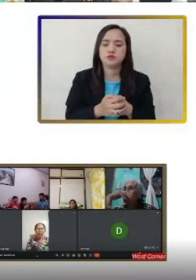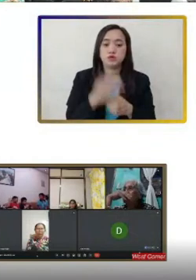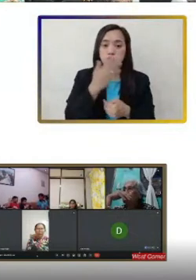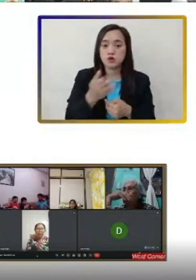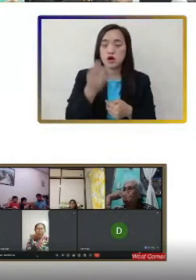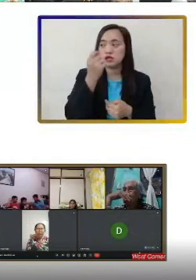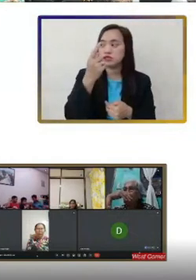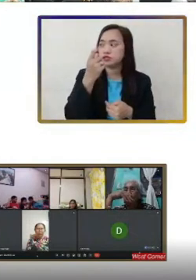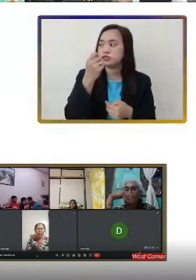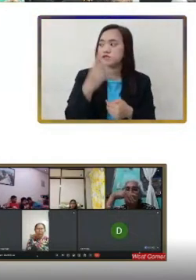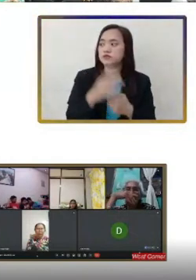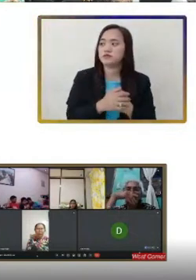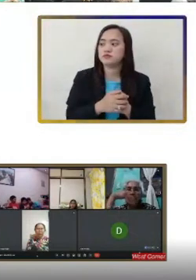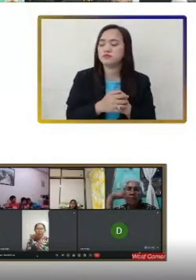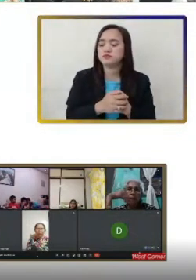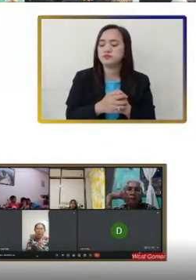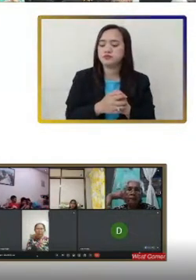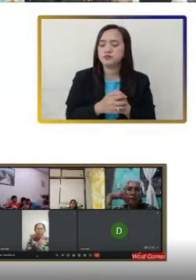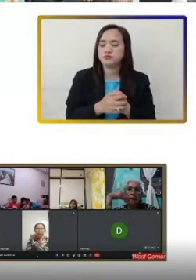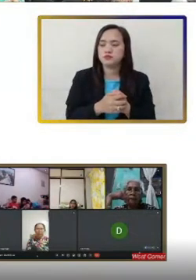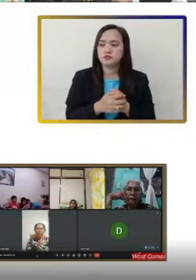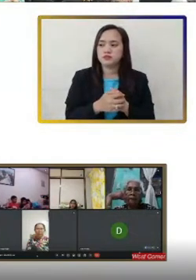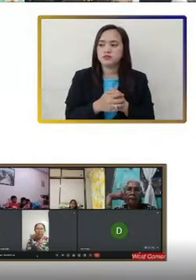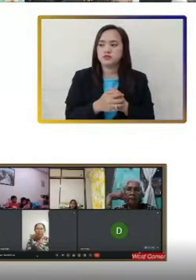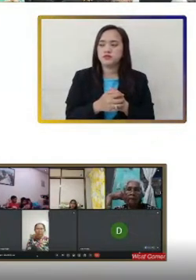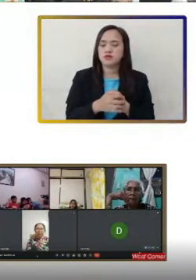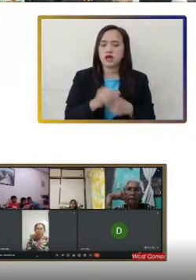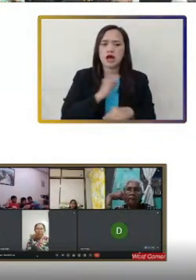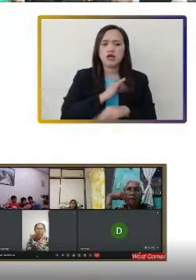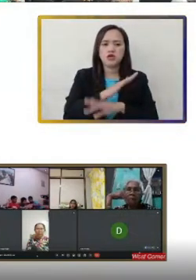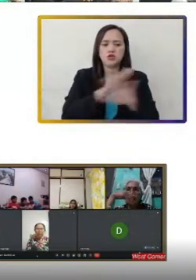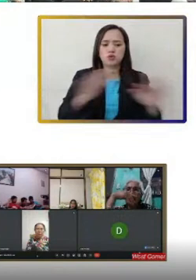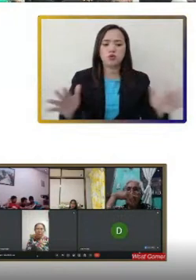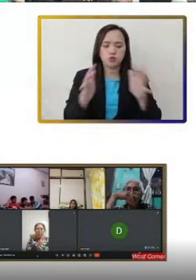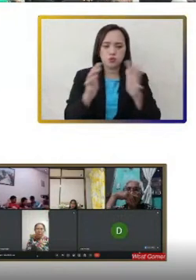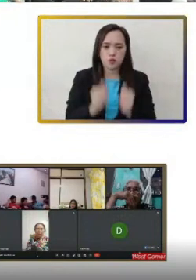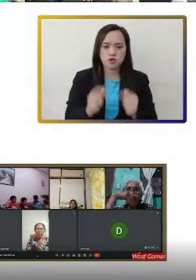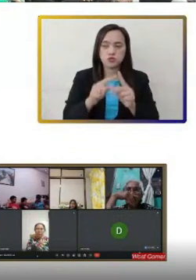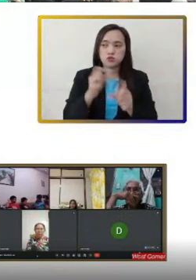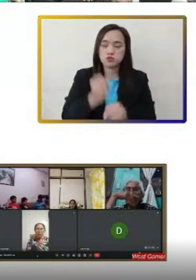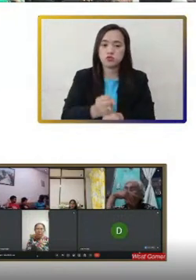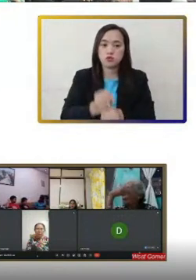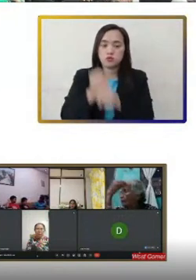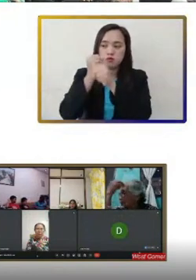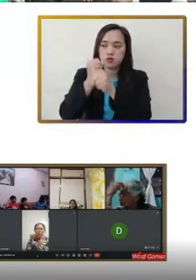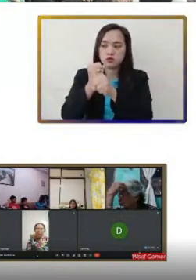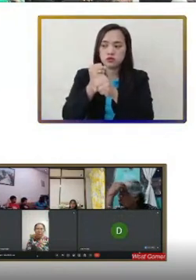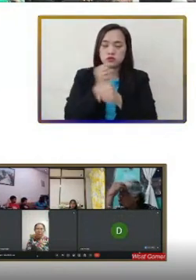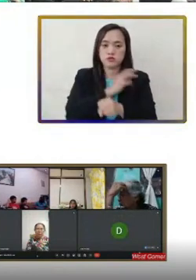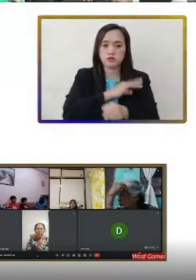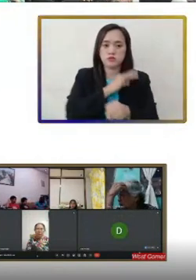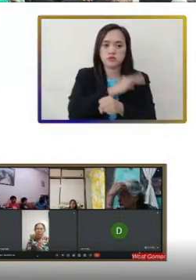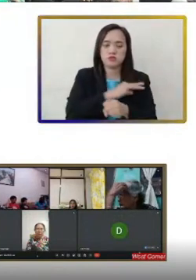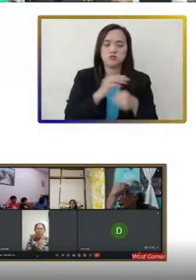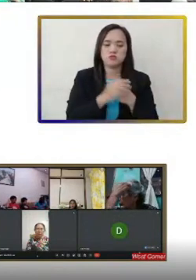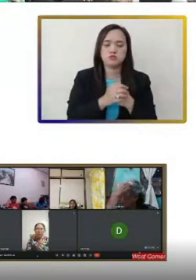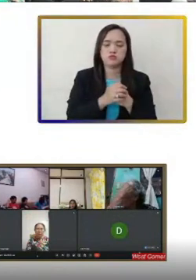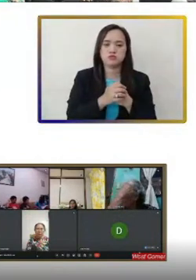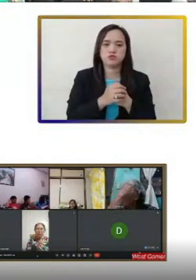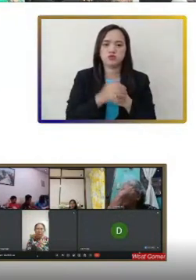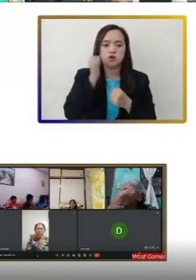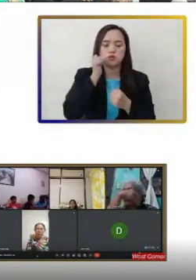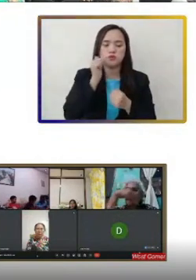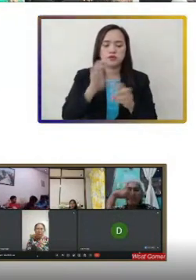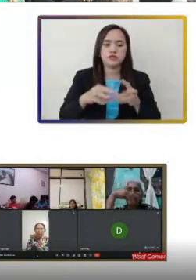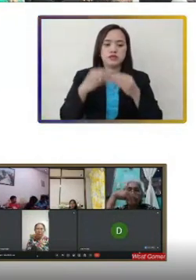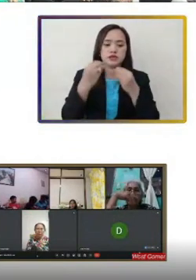Kaya ayoko pong sumuporta sa mga missions, ayokong tayo'y gumastos sa mga missions, kapatid, for